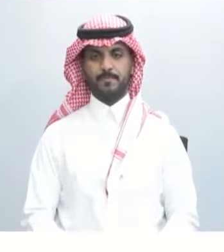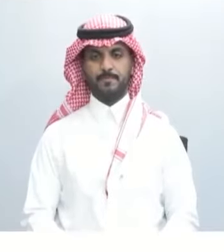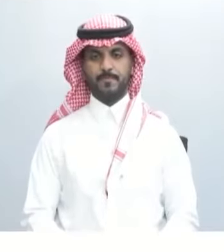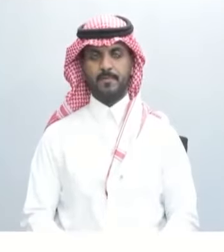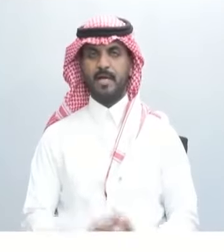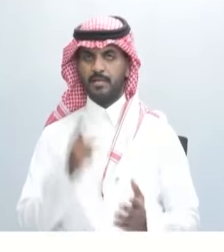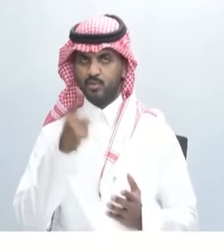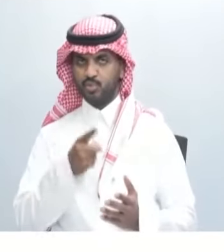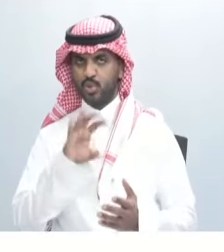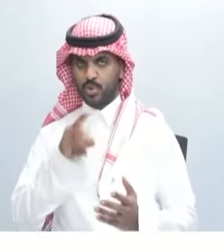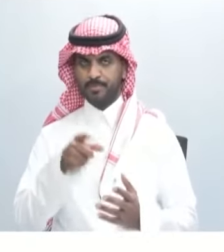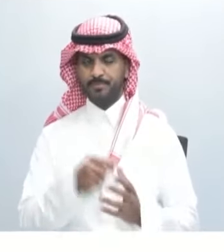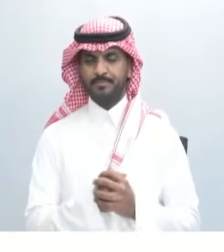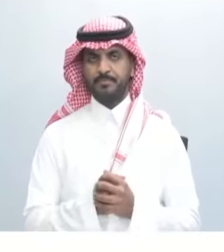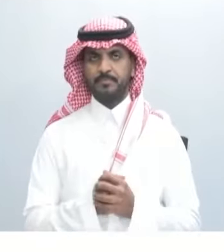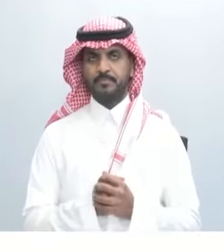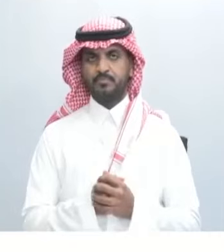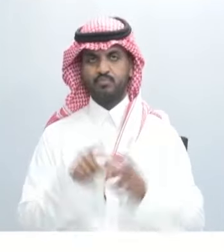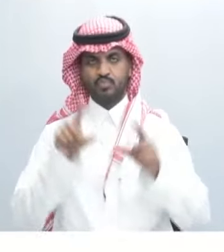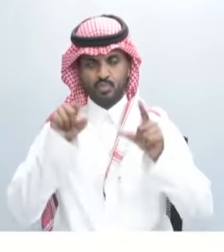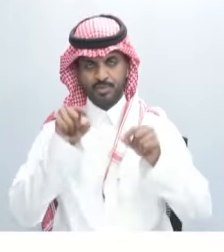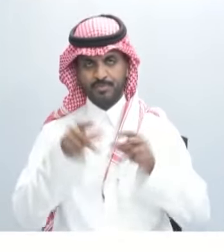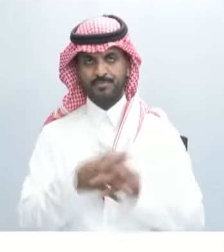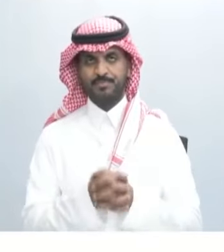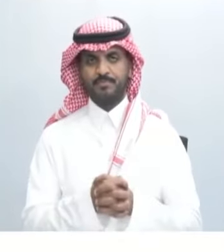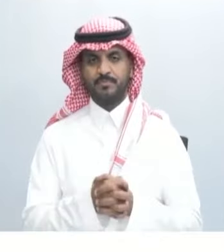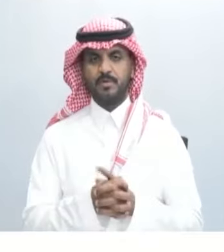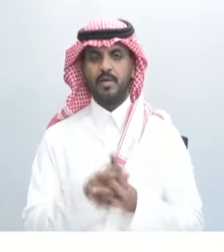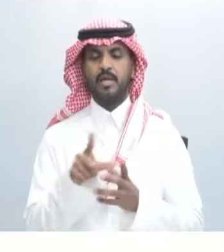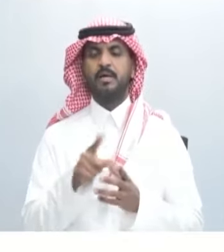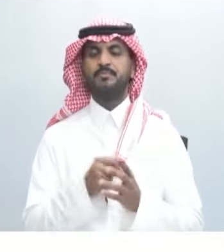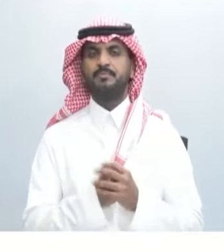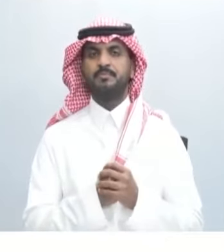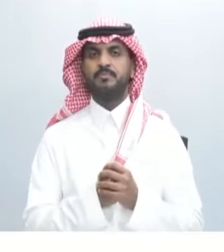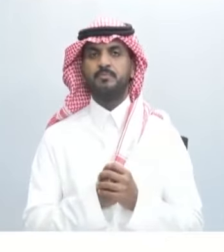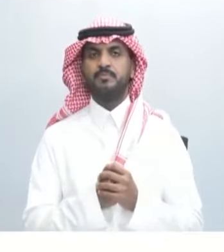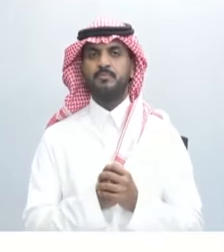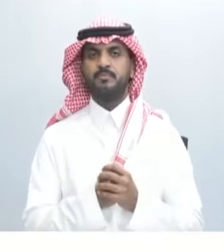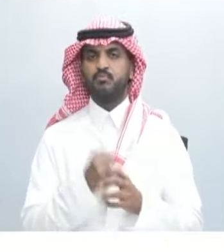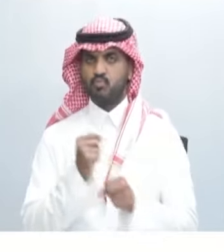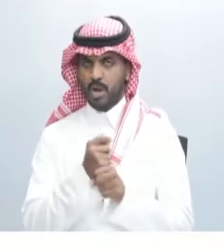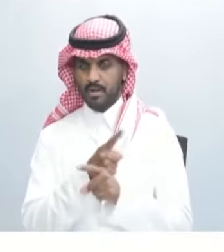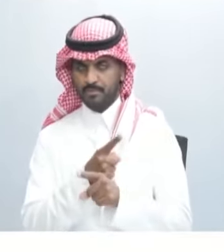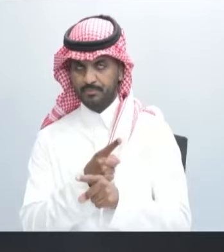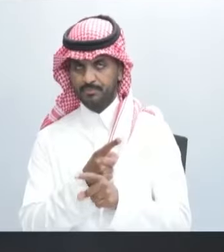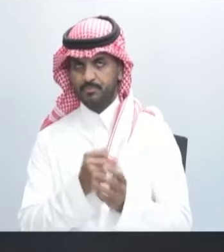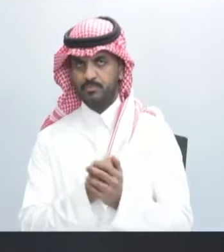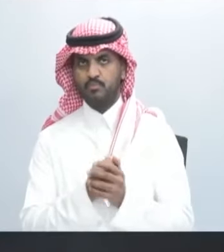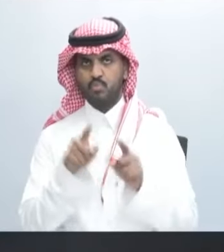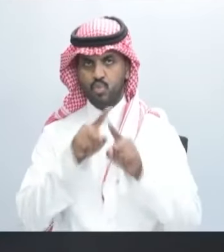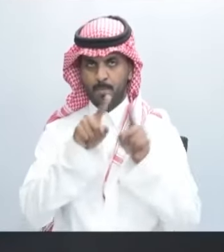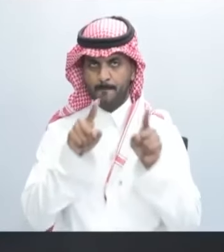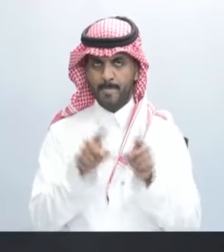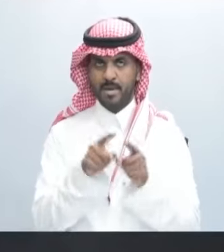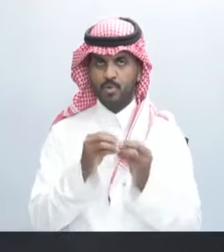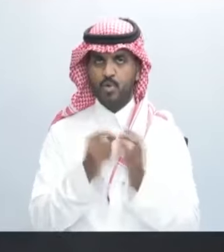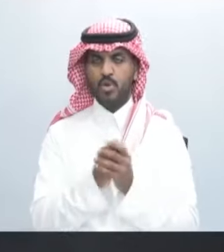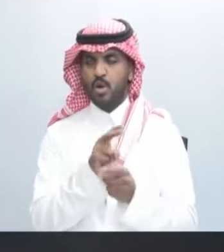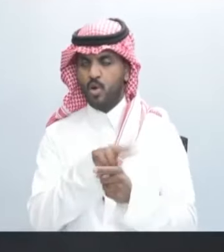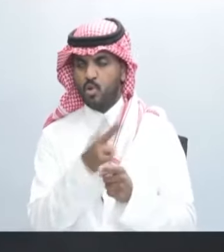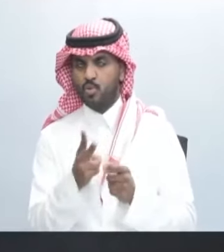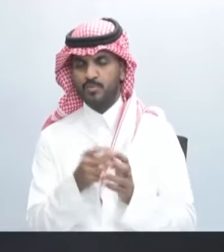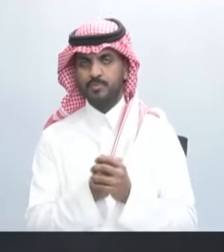حددت الاجابه بارك الله فيكم مبدعين اذا الان انا ابنائي بناتي ساقوم بوضع مربع ملون بلون اخر